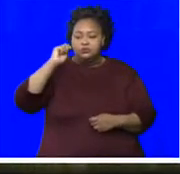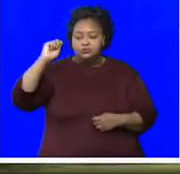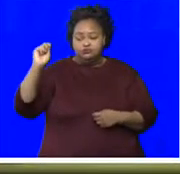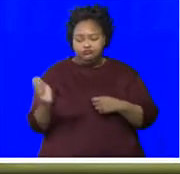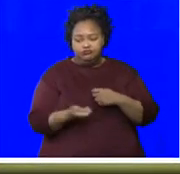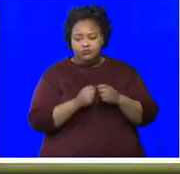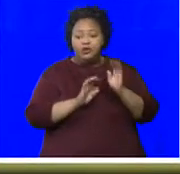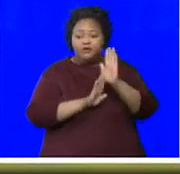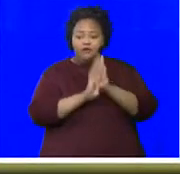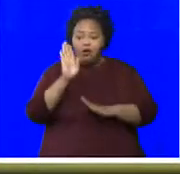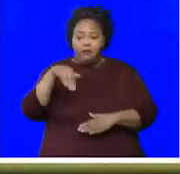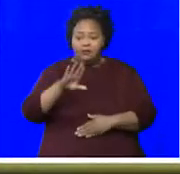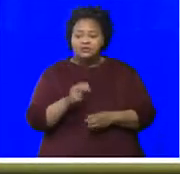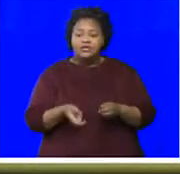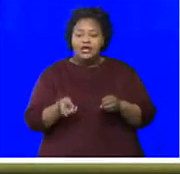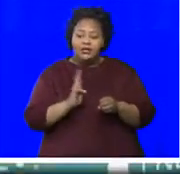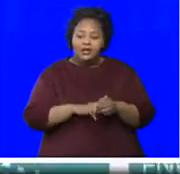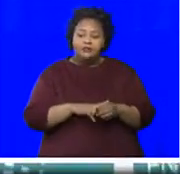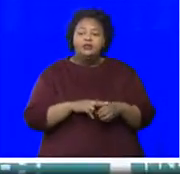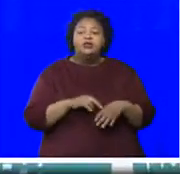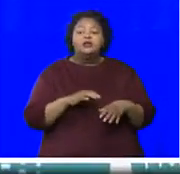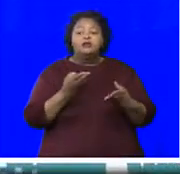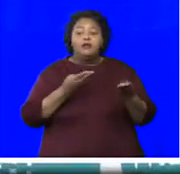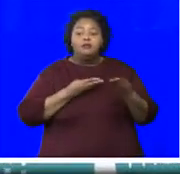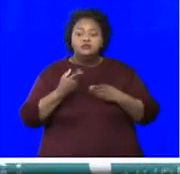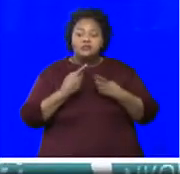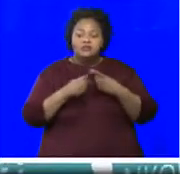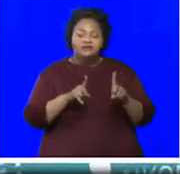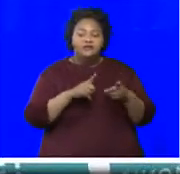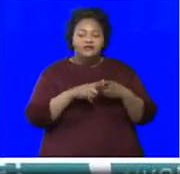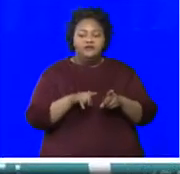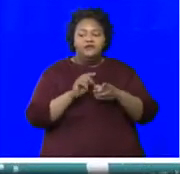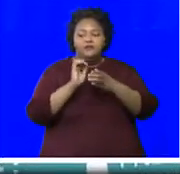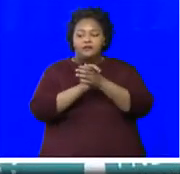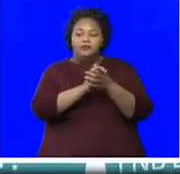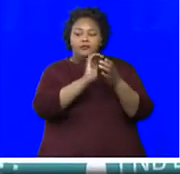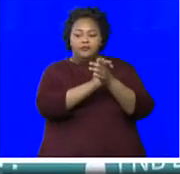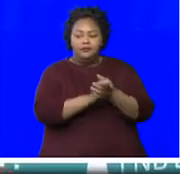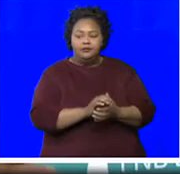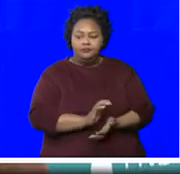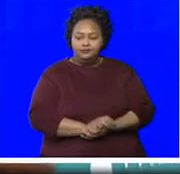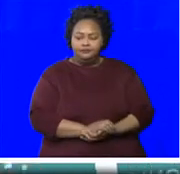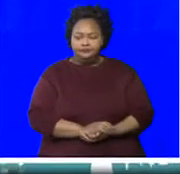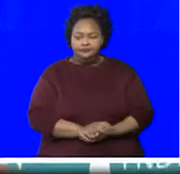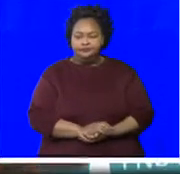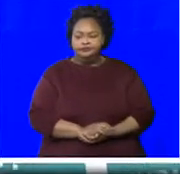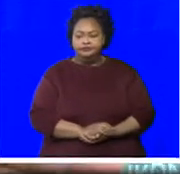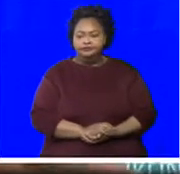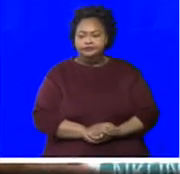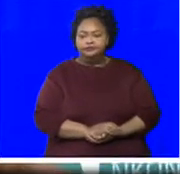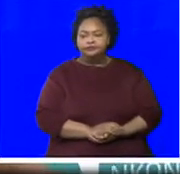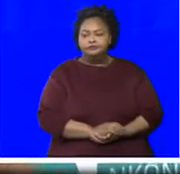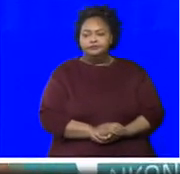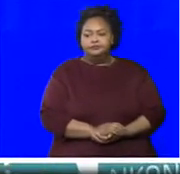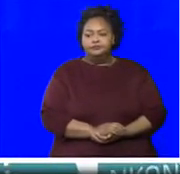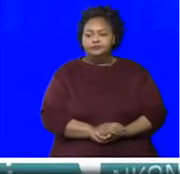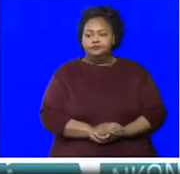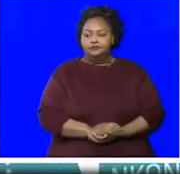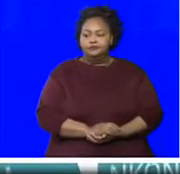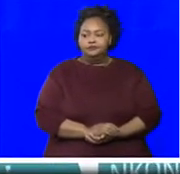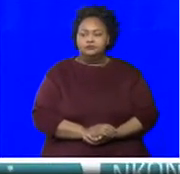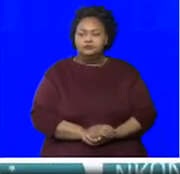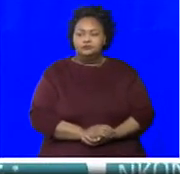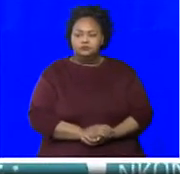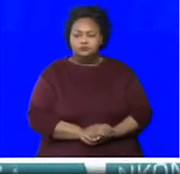ekwakha budlelwane etinkampanini letahlukahlukene. No other sport will give you a minimum of 4 hours